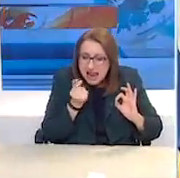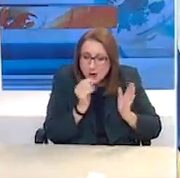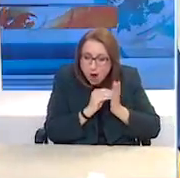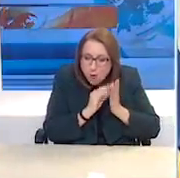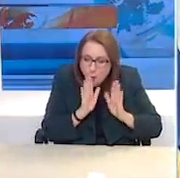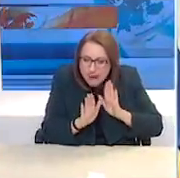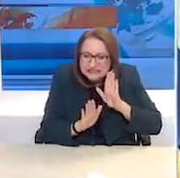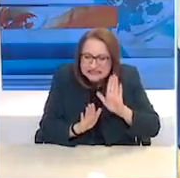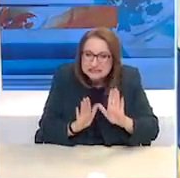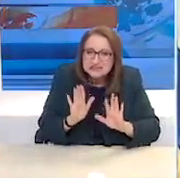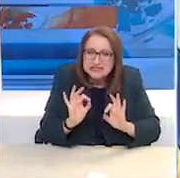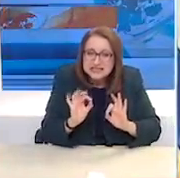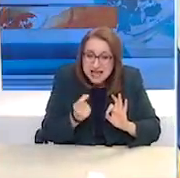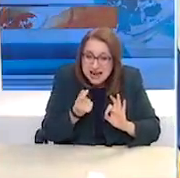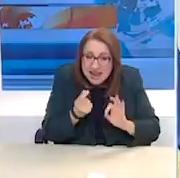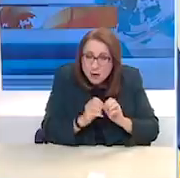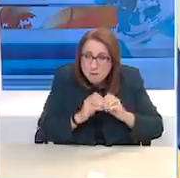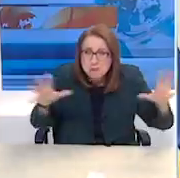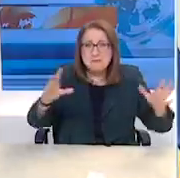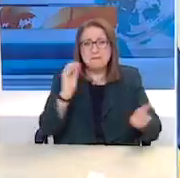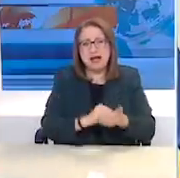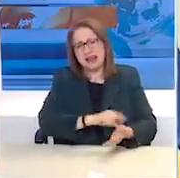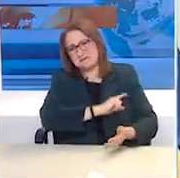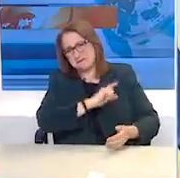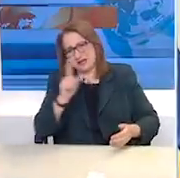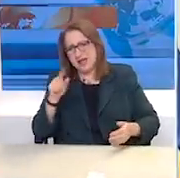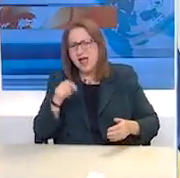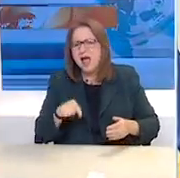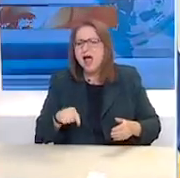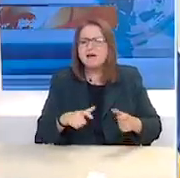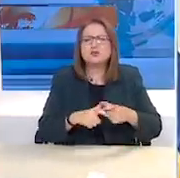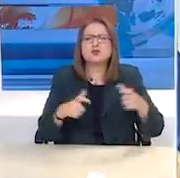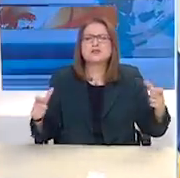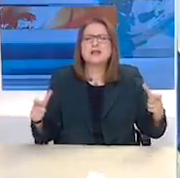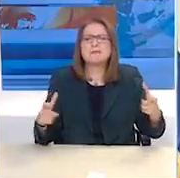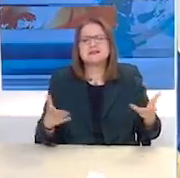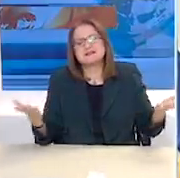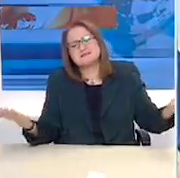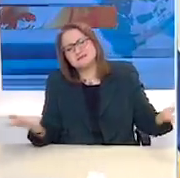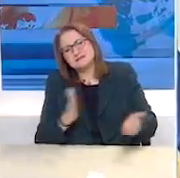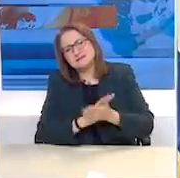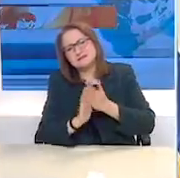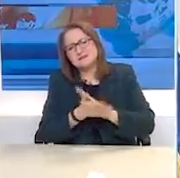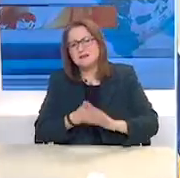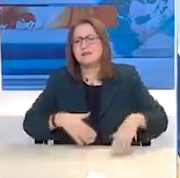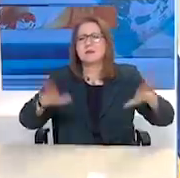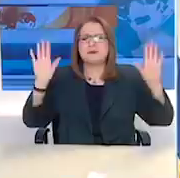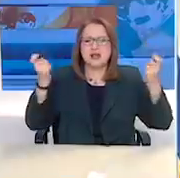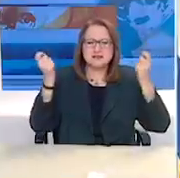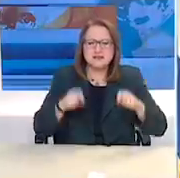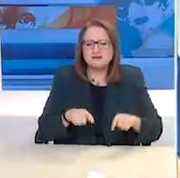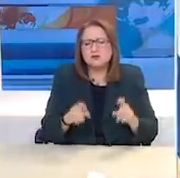σε αυτή την περίοδο. Το τραπέζι είναι το λιγότερο. Υπάρχουν και άλλες μαζικές συγκεντρώσεις σε αυτή την περίοδο, οι οποίες βλέπετε κινήσεις είναι νέες ή δεν